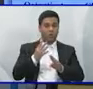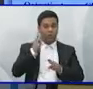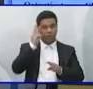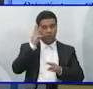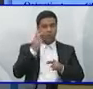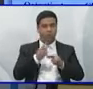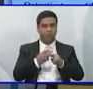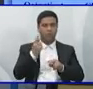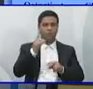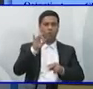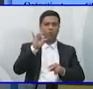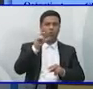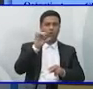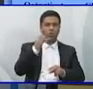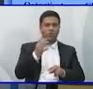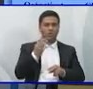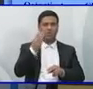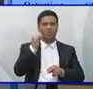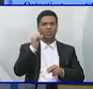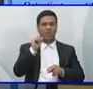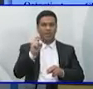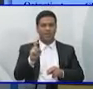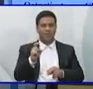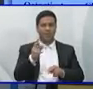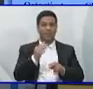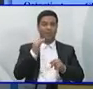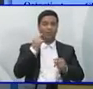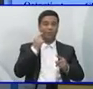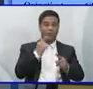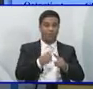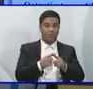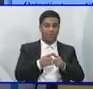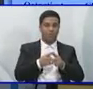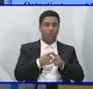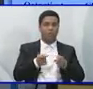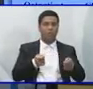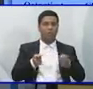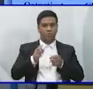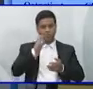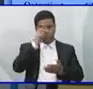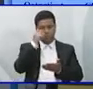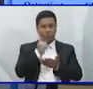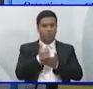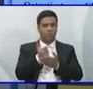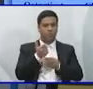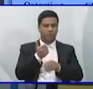orasida ruhoniylarning, shayxlarning va xo'jalarning ham